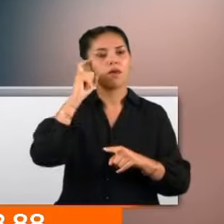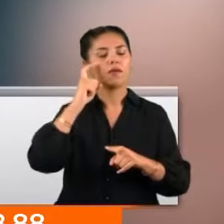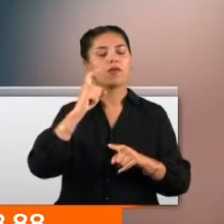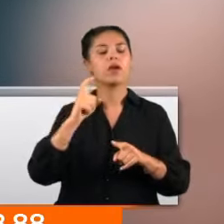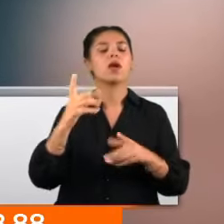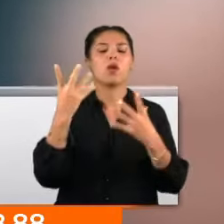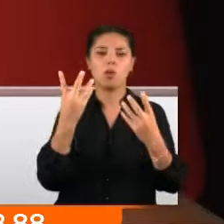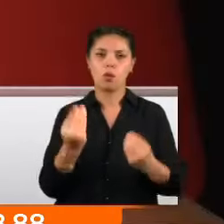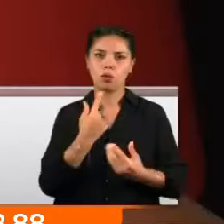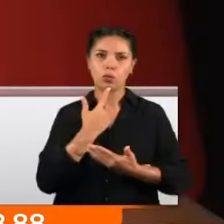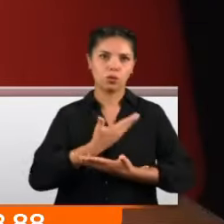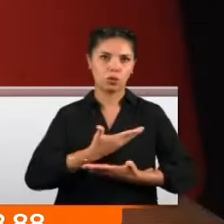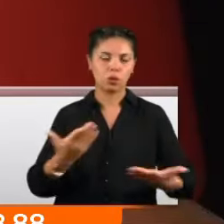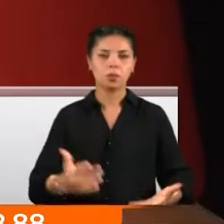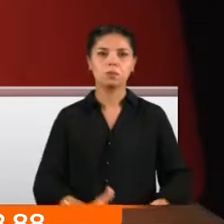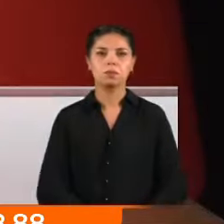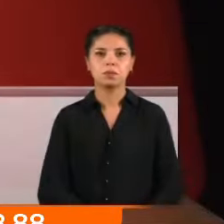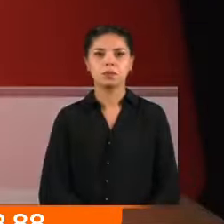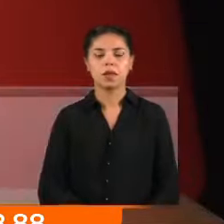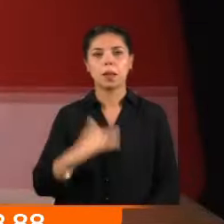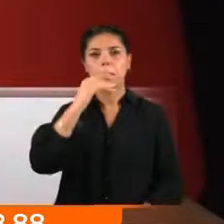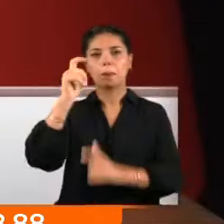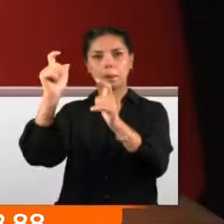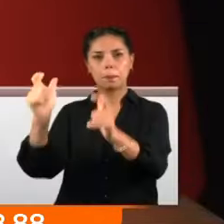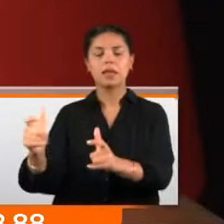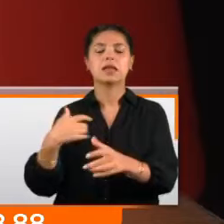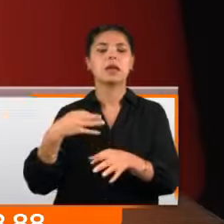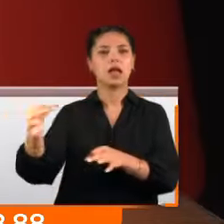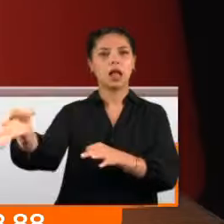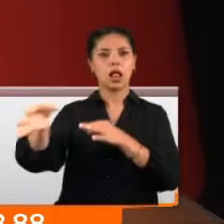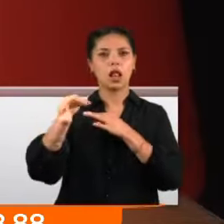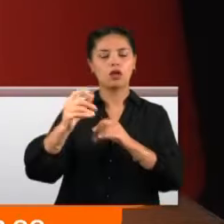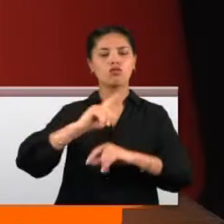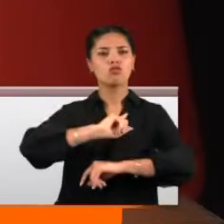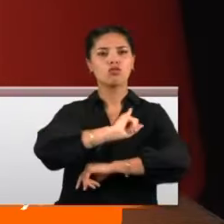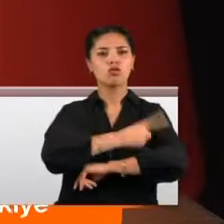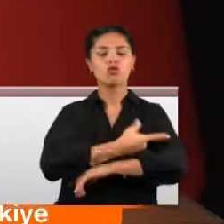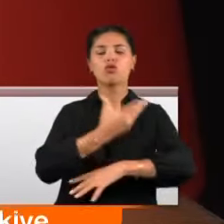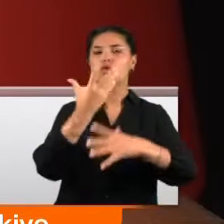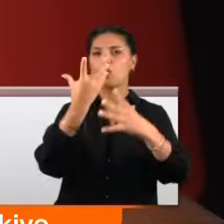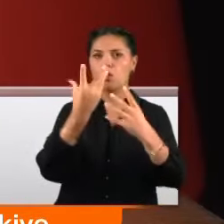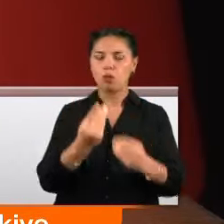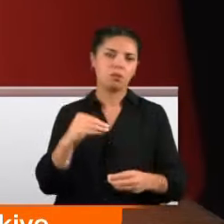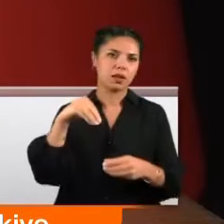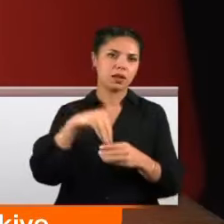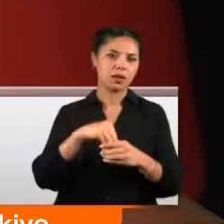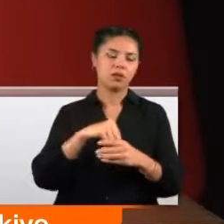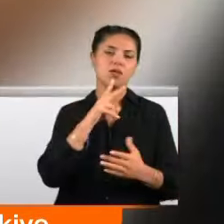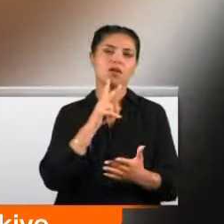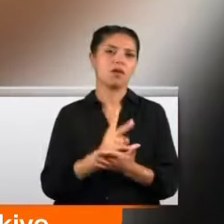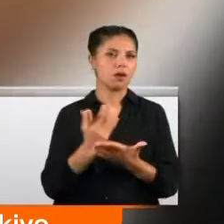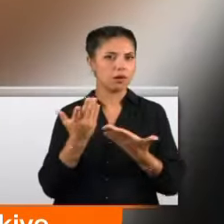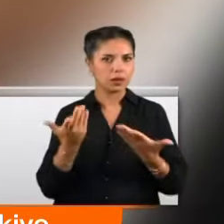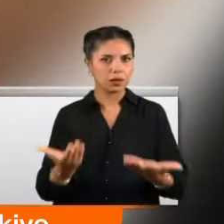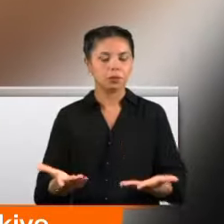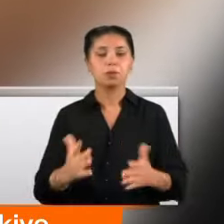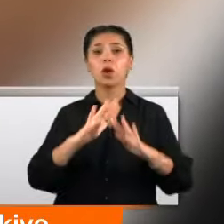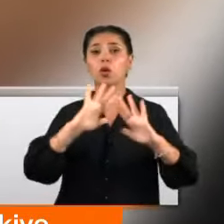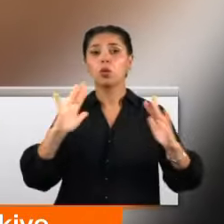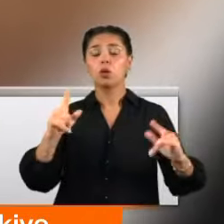benimsediğine vurgu yaptı. Mısır'la istişarelerimizi güçlendirme noktasında kararlıyız.